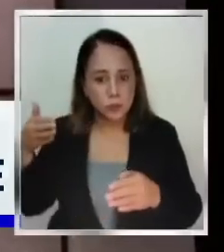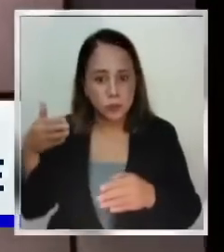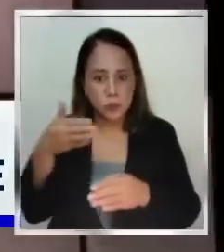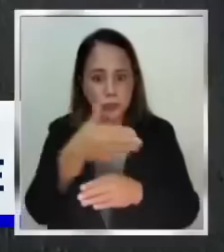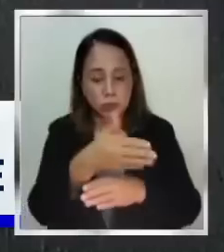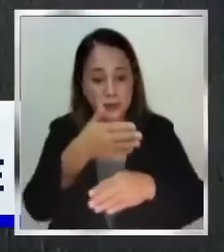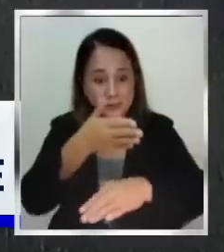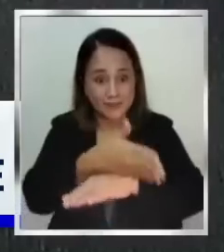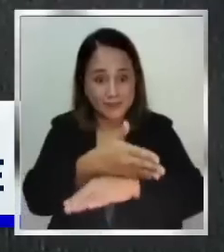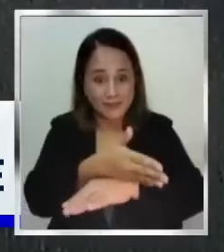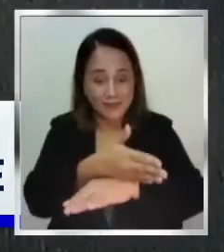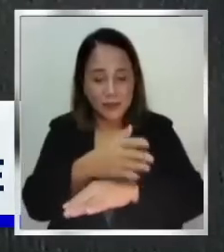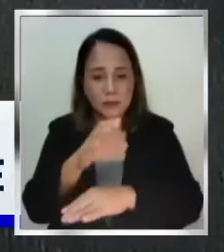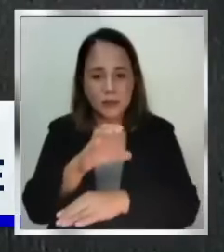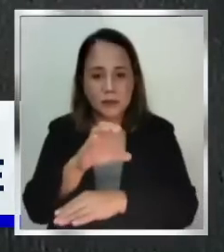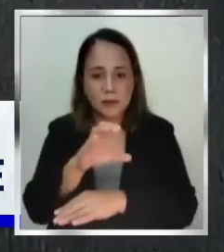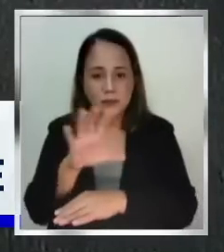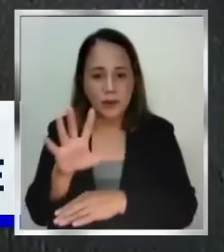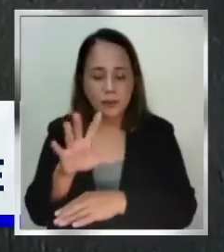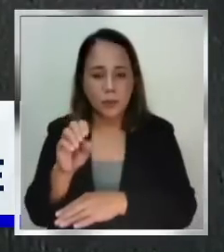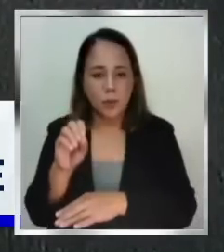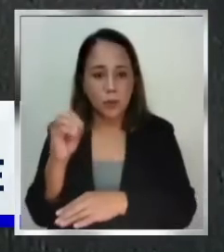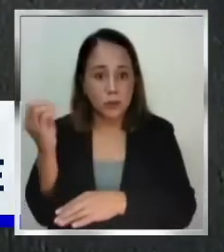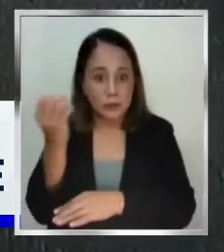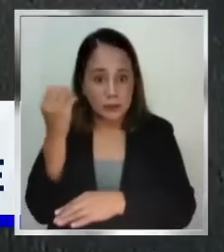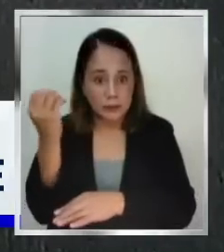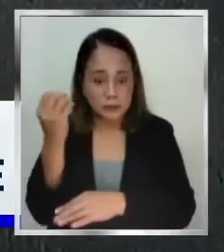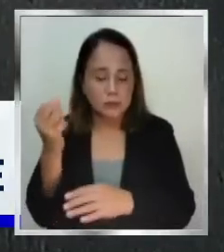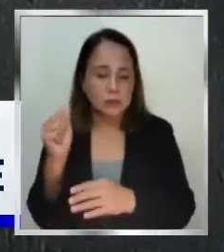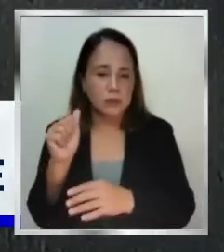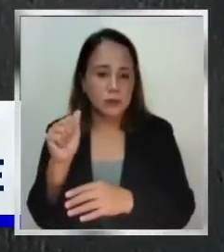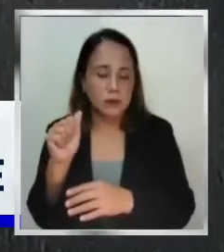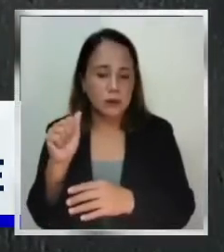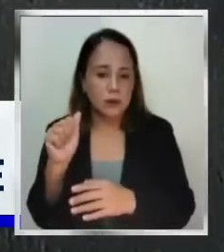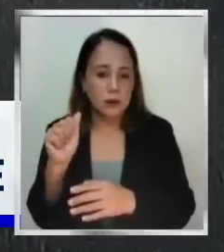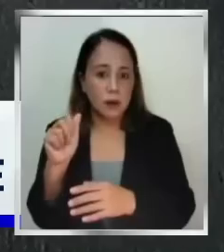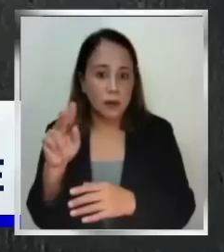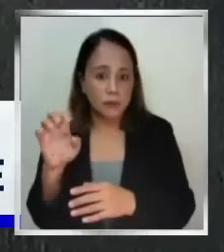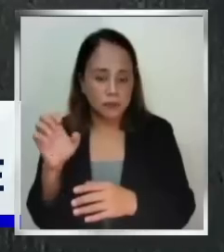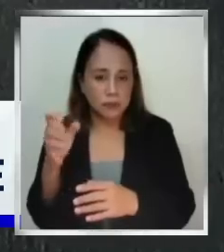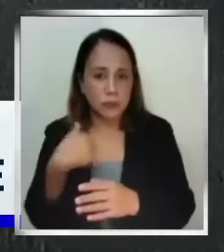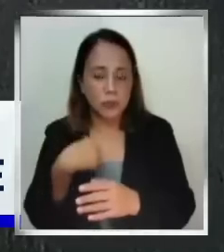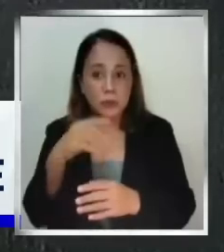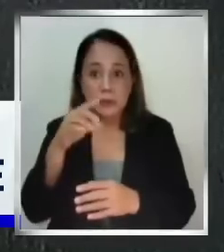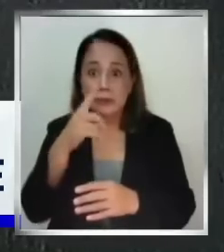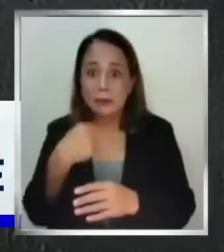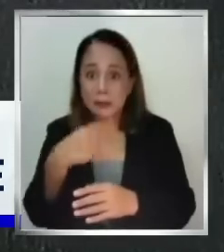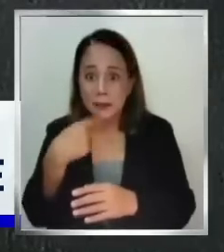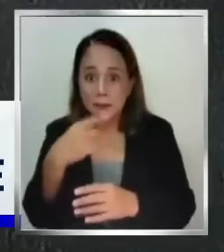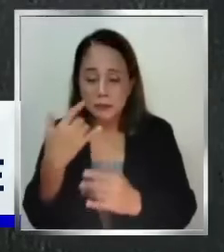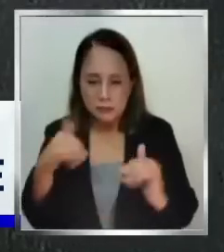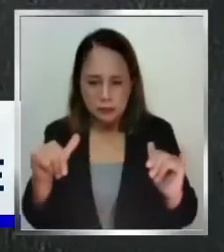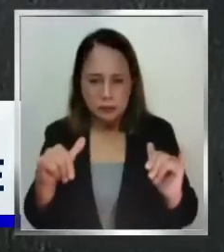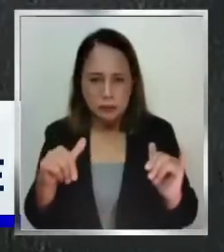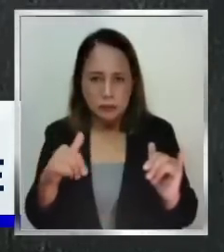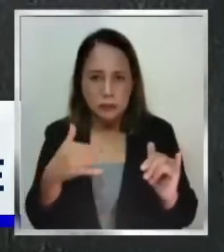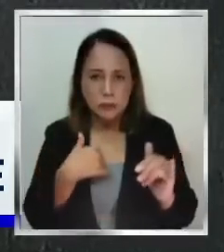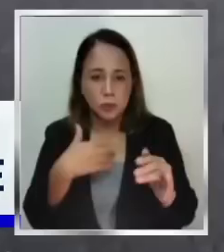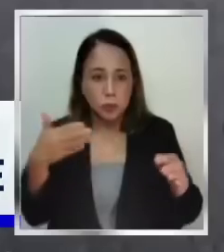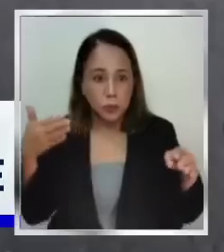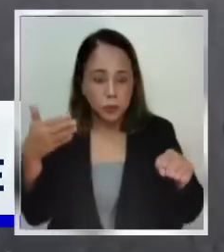ng C5 at Ortigas Avenue ang isang ambulansya kahit nakapula ang traffic light. Kaya nakasalpukan niya ang isang